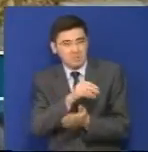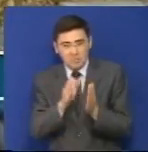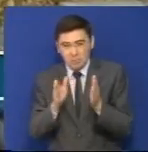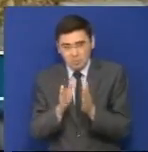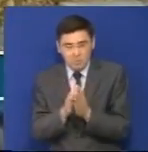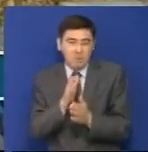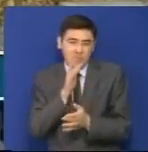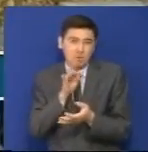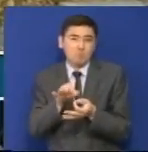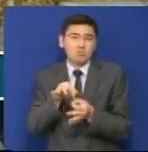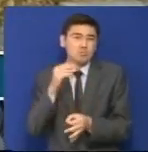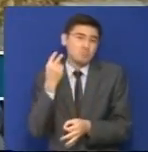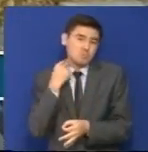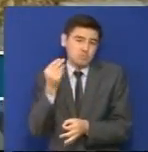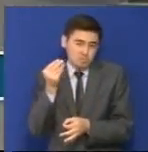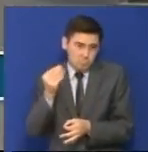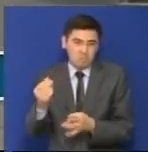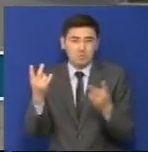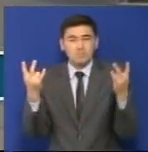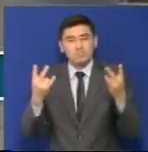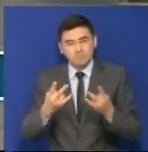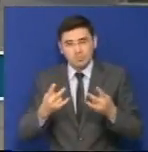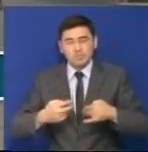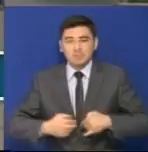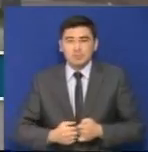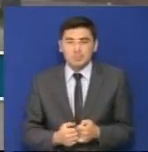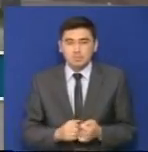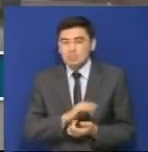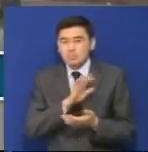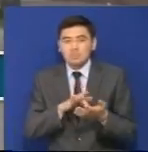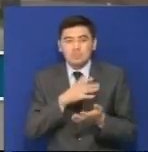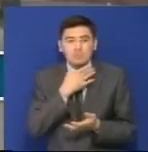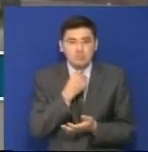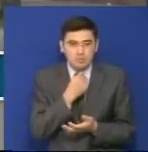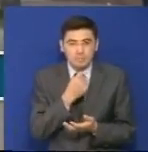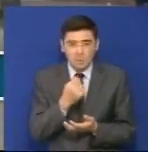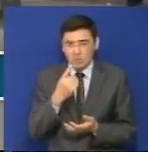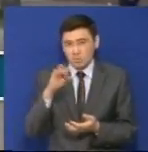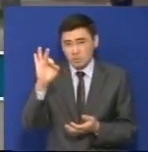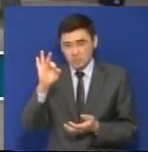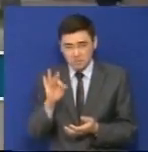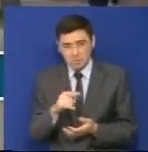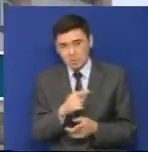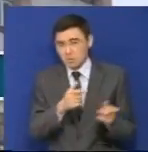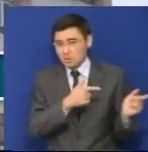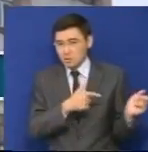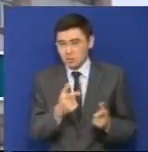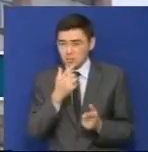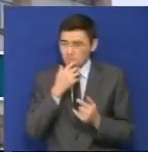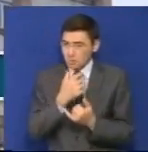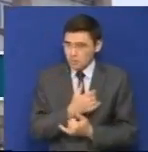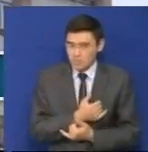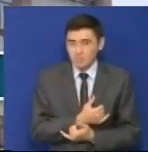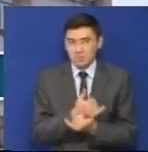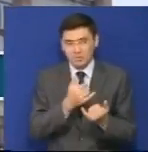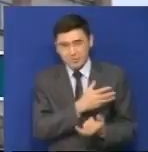коммуналдық төлемдерді уақытында өтеуді сұраймыз. Атап өтерлігі, жалпы Семей қаласы қыс маусымына 100% дайын. Барлық жылу көздері толыққанды